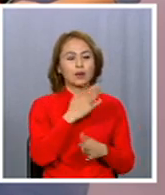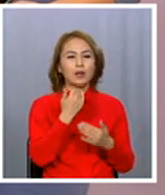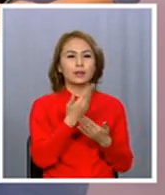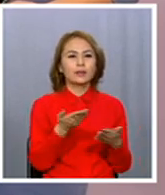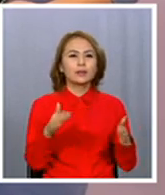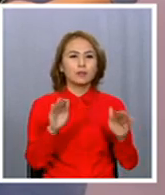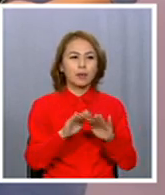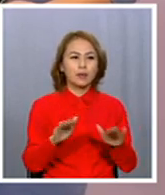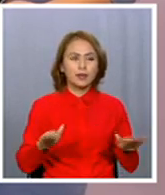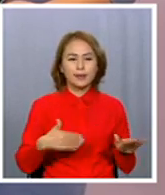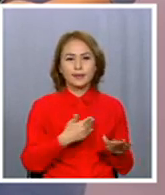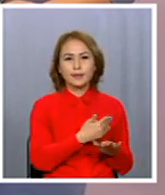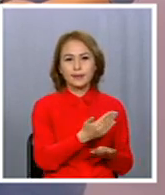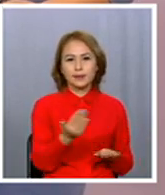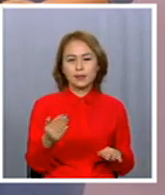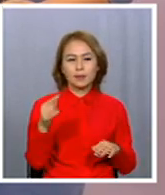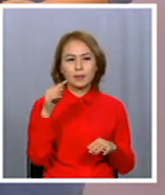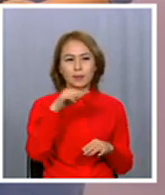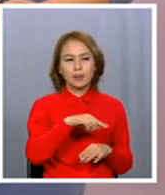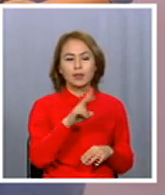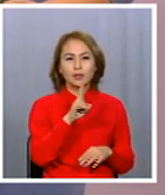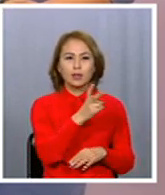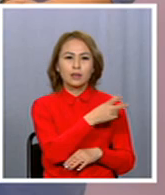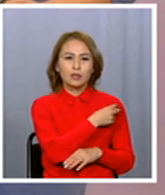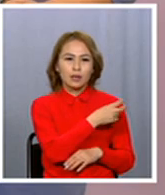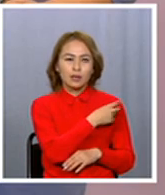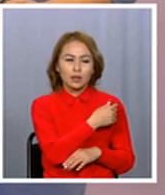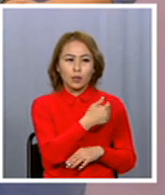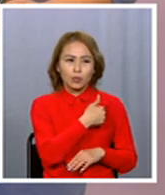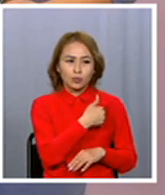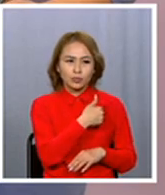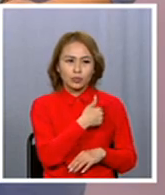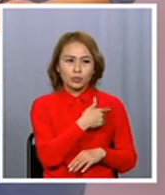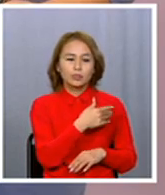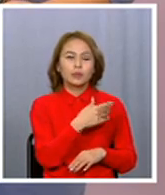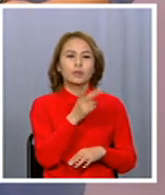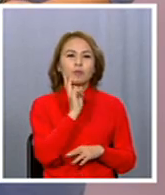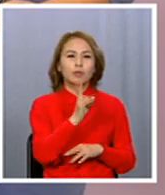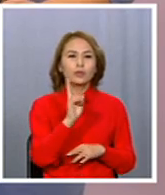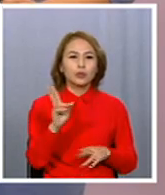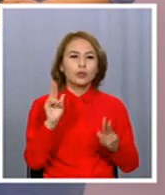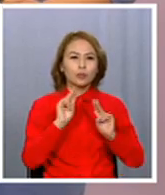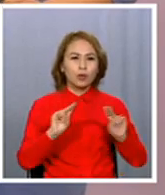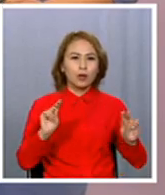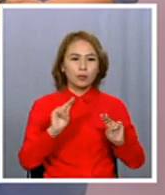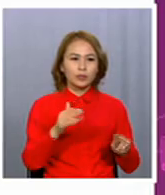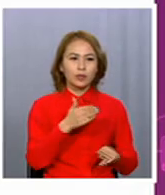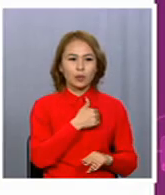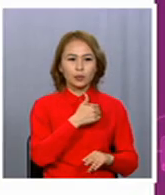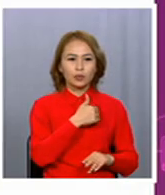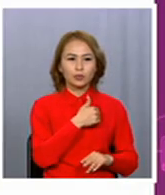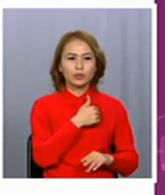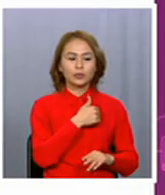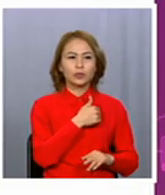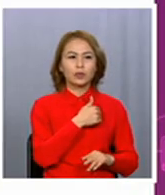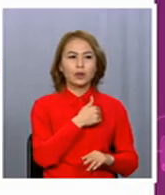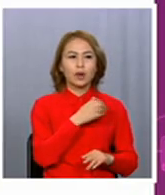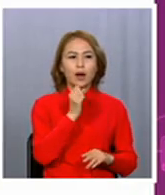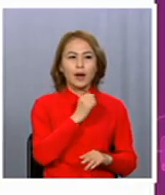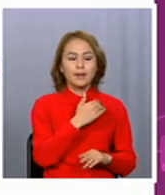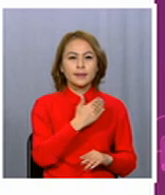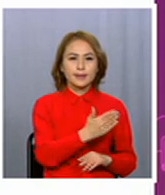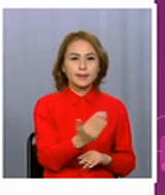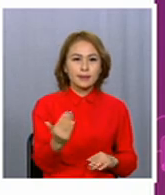балалар, сендер бірің дәрігер болуды армандайсыңдар, бірің ұстаз болуды қалайсыңдар. Ал енді